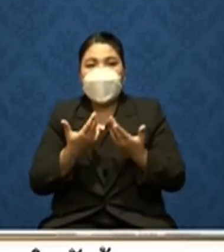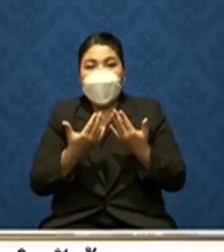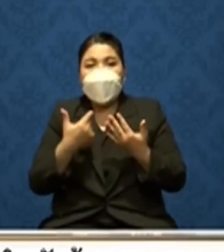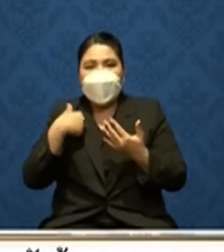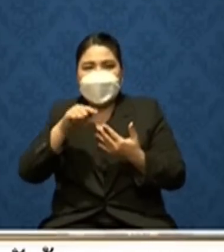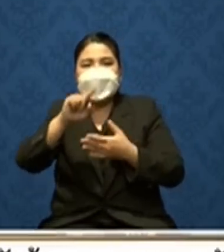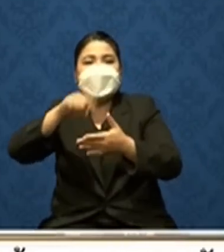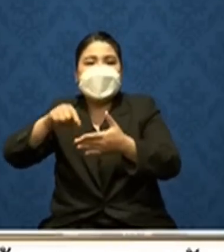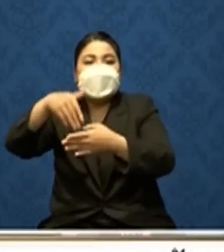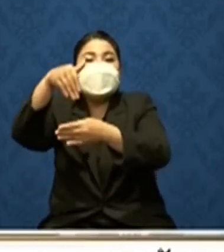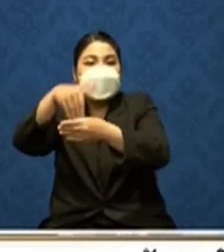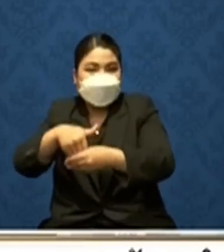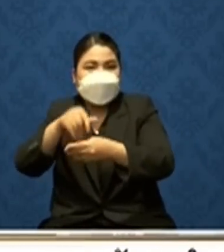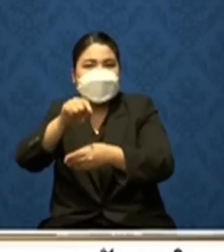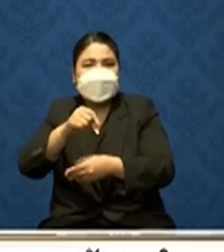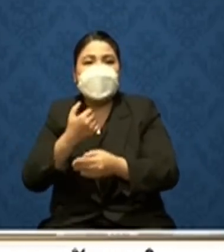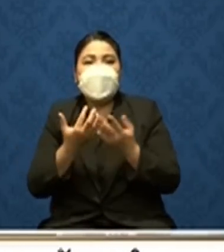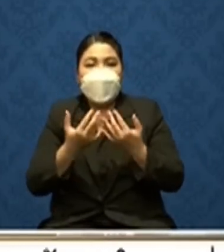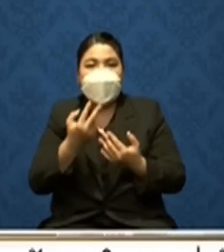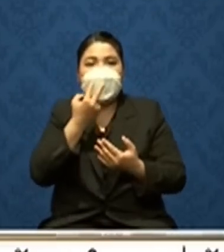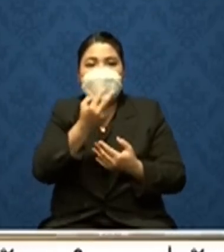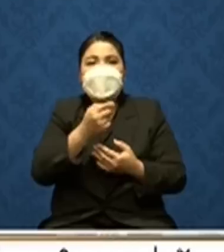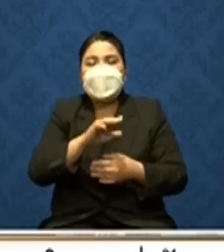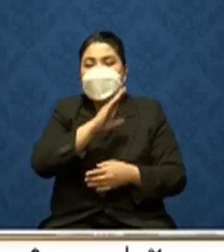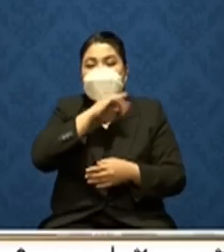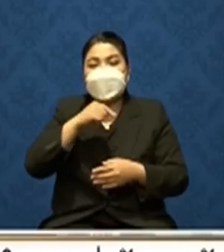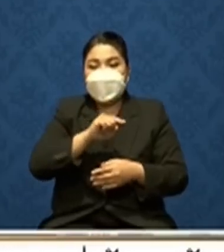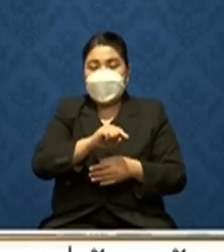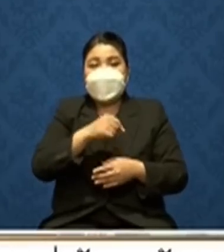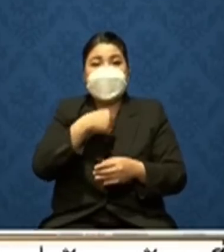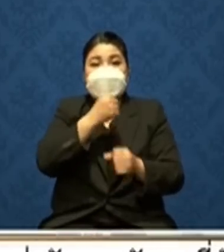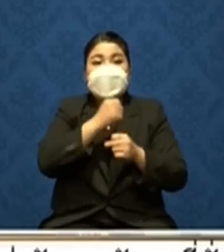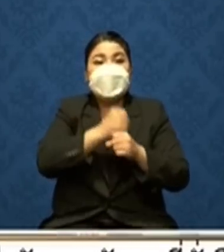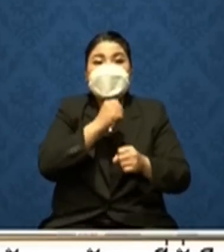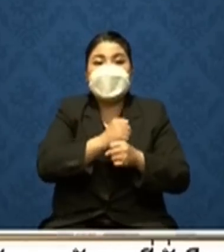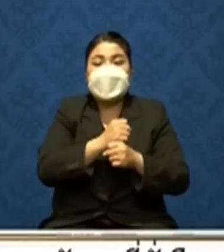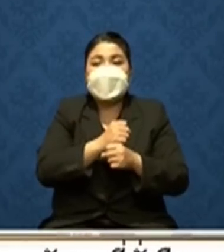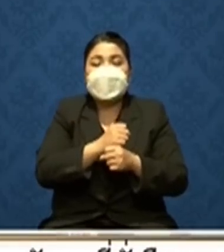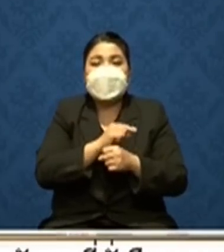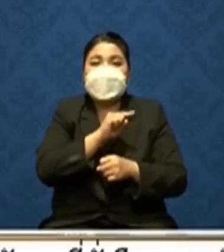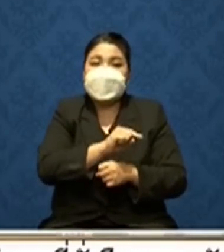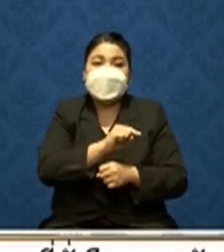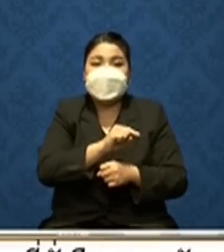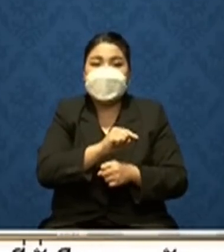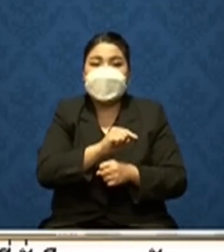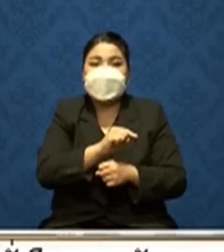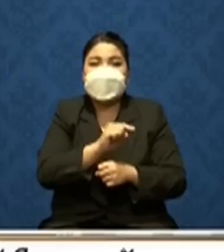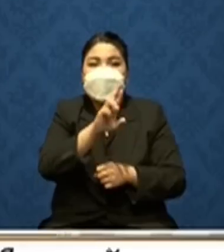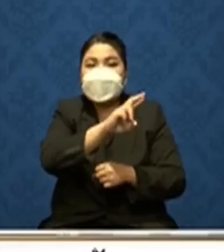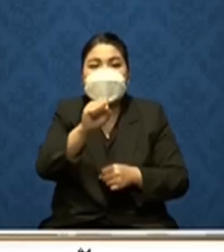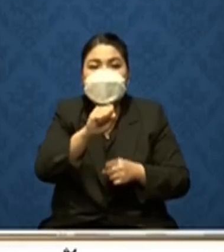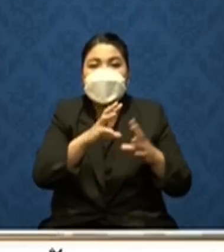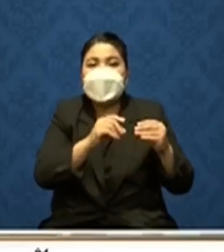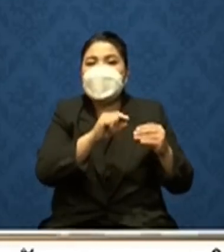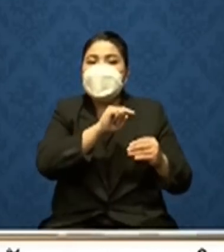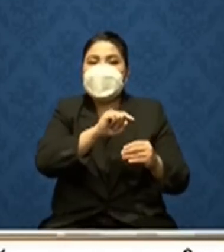ตั้งท่านไม่ตายในสภาเอาใส่รถอาชูเฉิน uminไปโรง